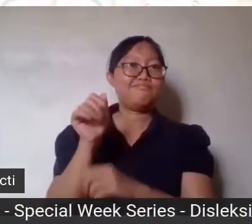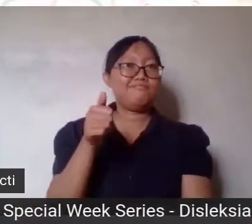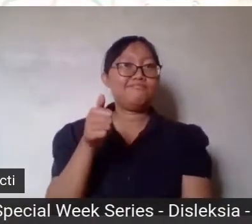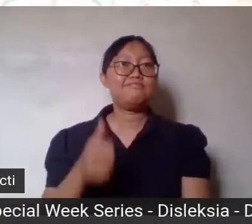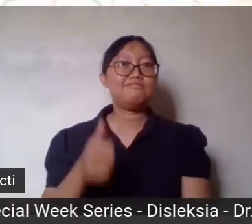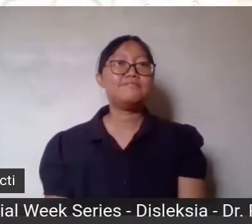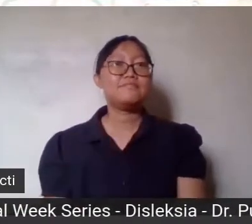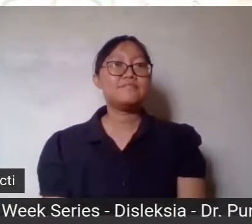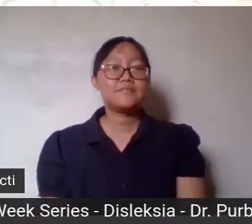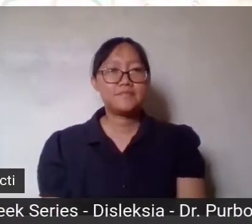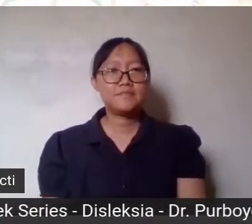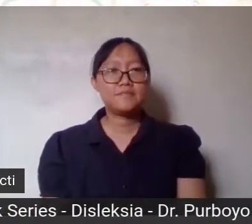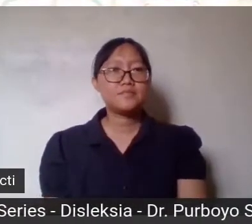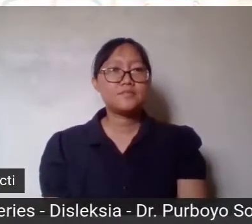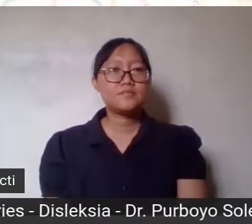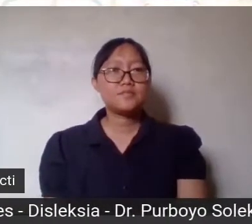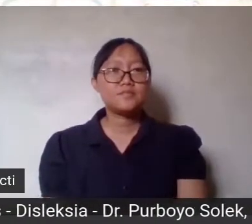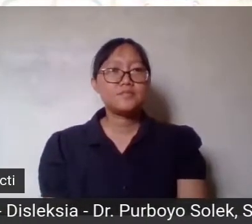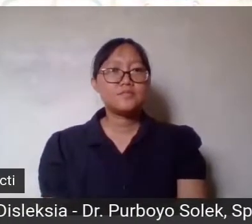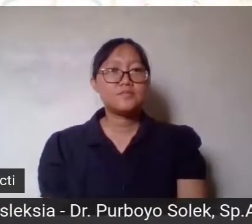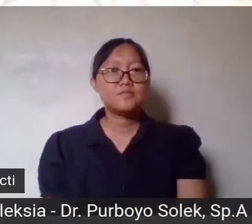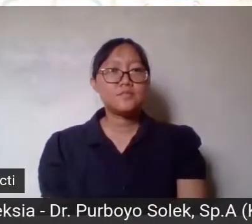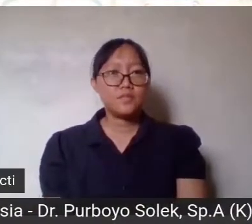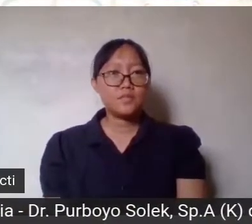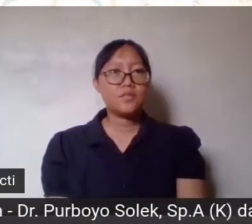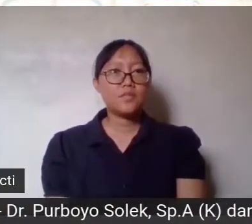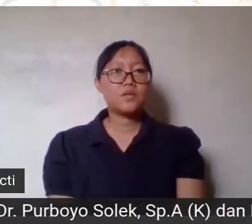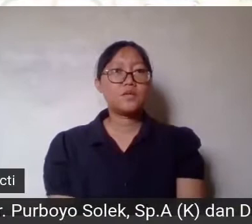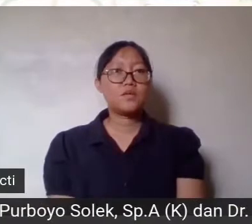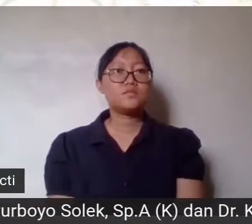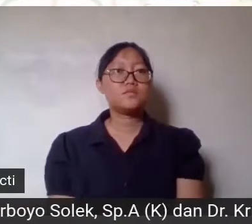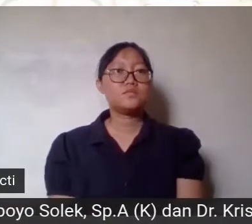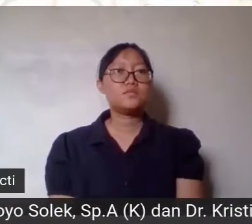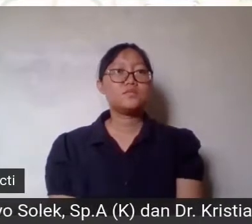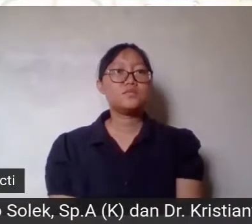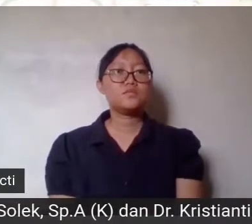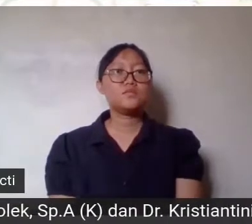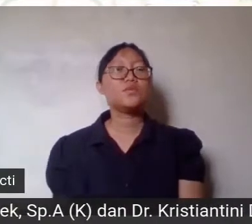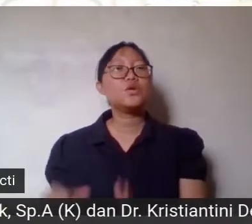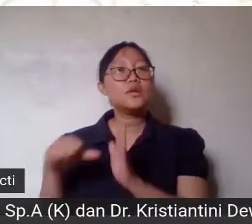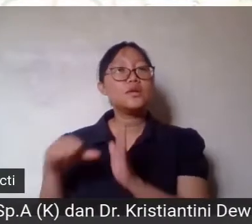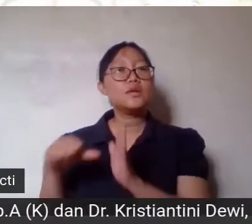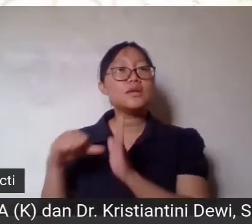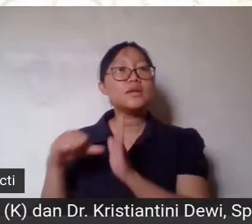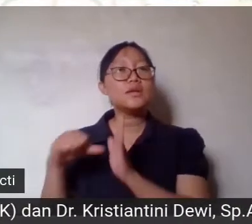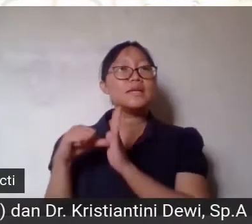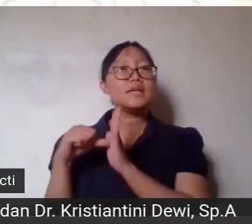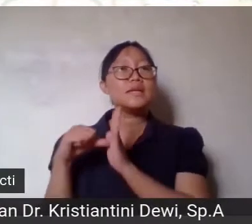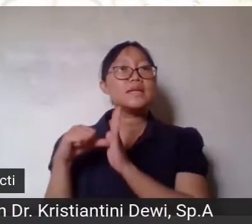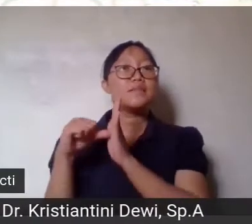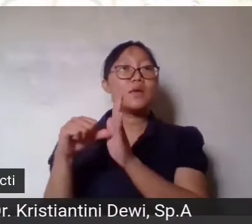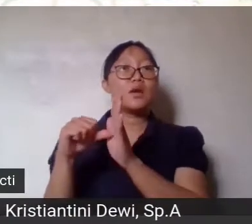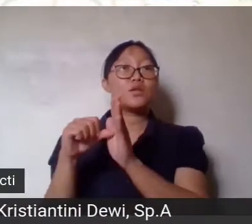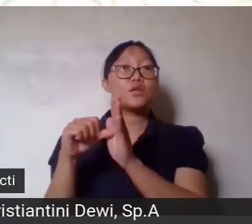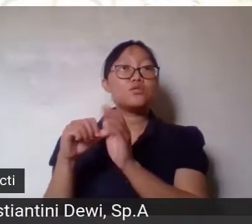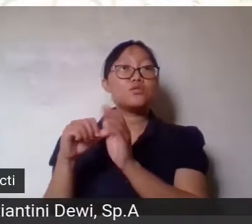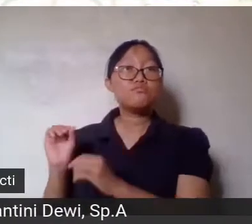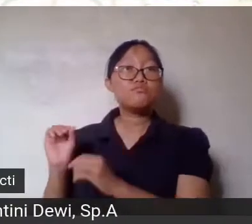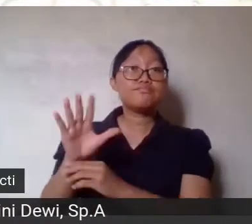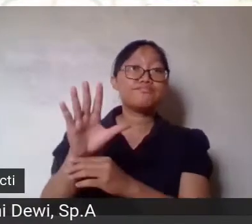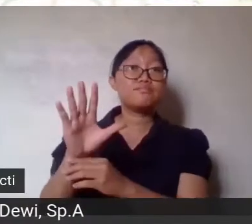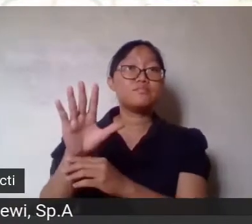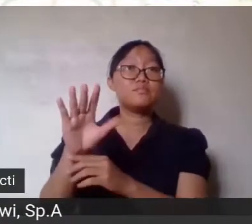Mhm. bisa dibantu Ya, dengan Bu Leli share silakan Bu screen. Leli, Ya. PowerPoint-nya Dokter Purboyo silakan Bu Leli.